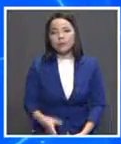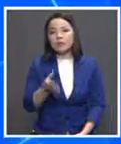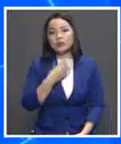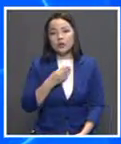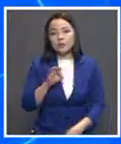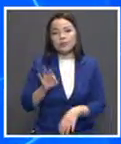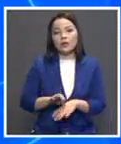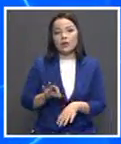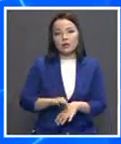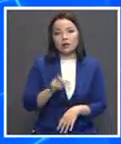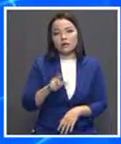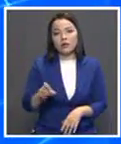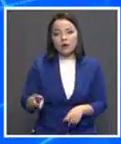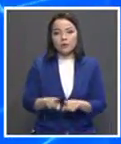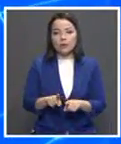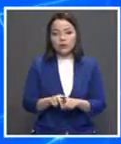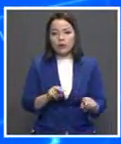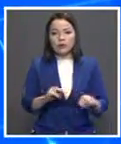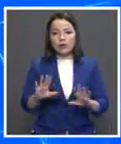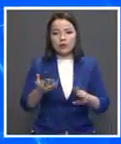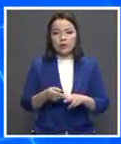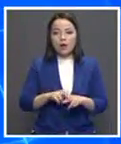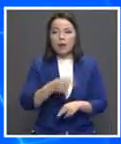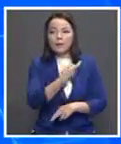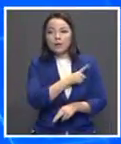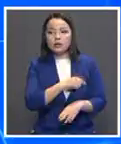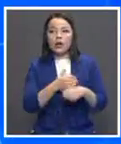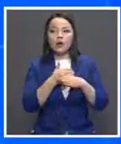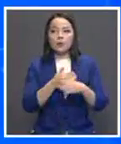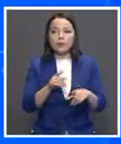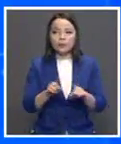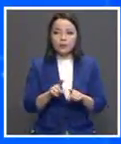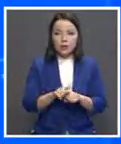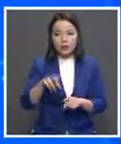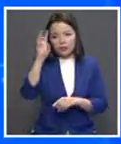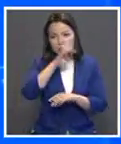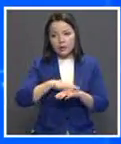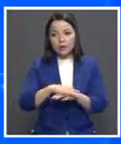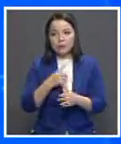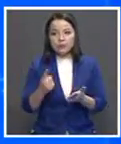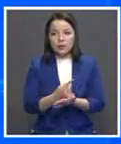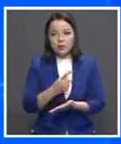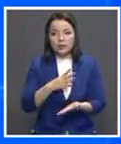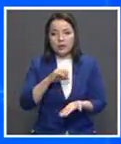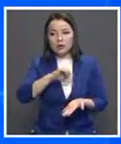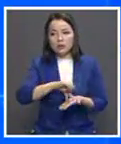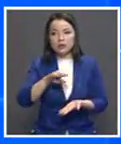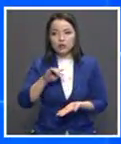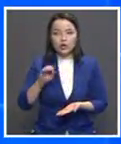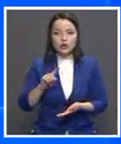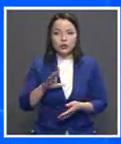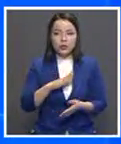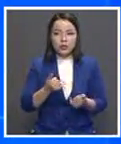Семейде науқастар мен зардап шегушілерді медициналық көмектің қажеттігіне қарай сұрыптайтын еліміздегі алғашқы триаж оқу аймағы